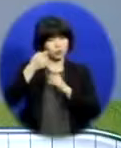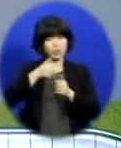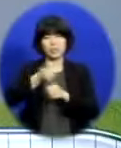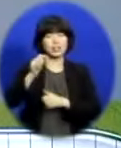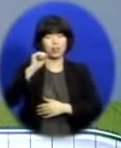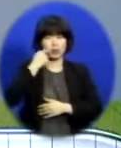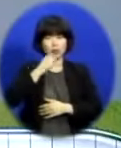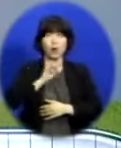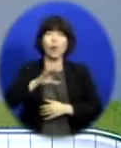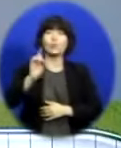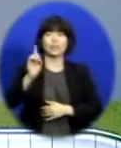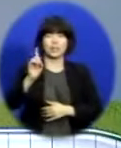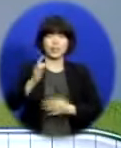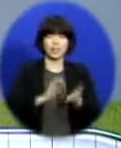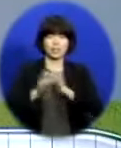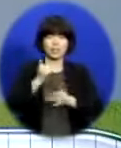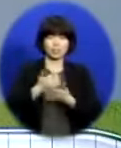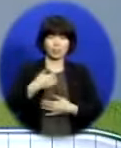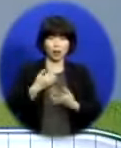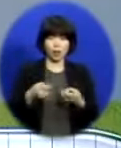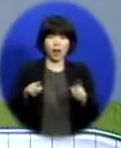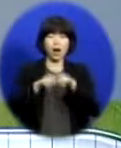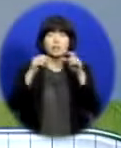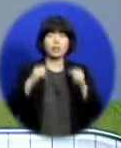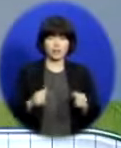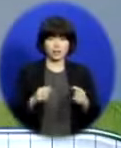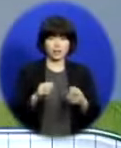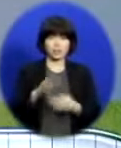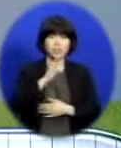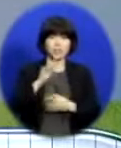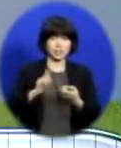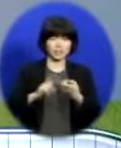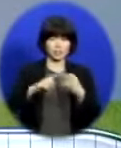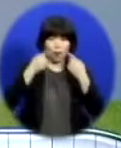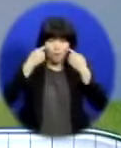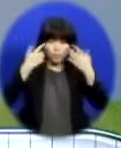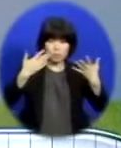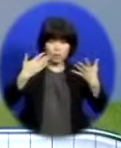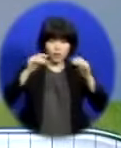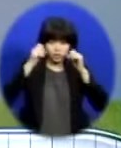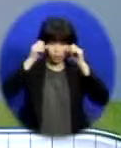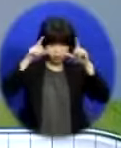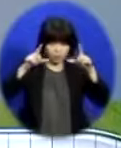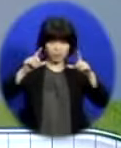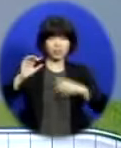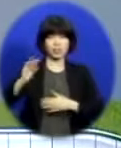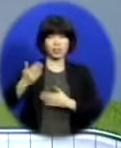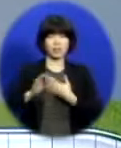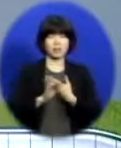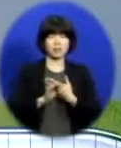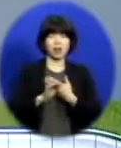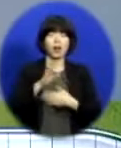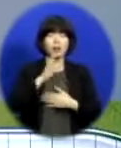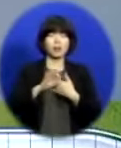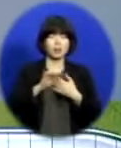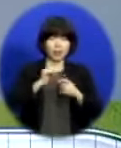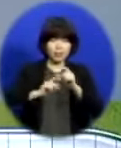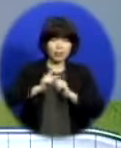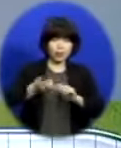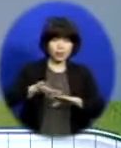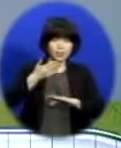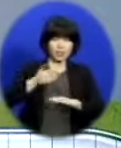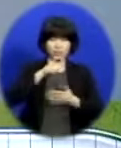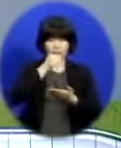하합니다 예수님이 나와 함께 계시다는 사실에 대해서 분명하게 눈이 열리면 그러면 더 이상 죄는 나를